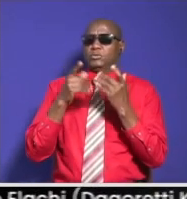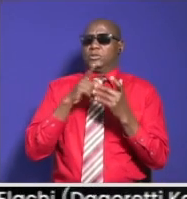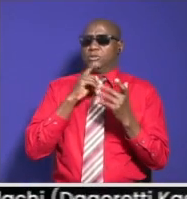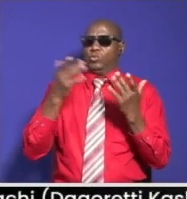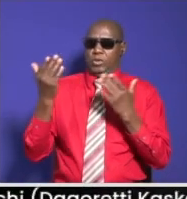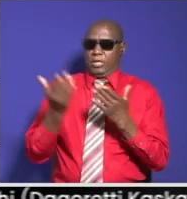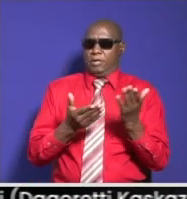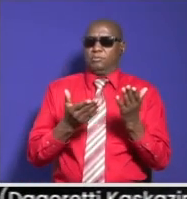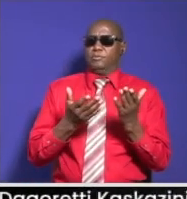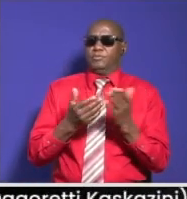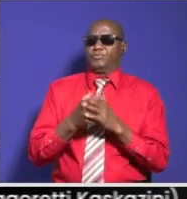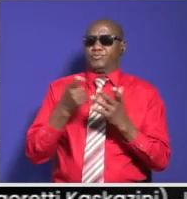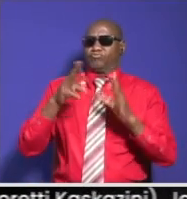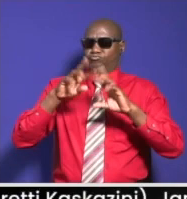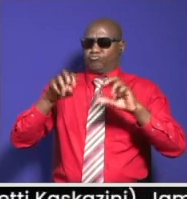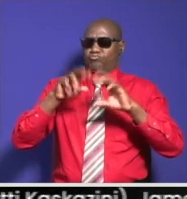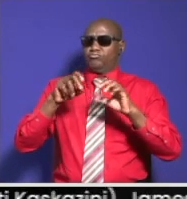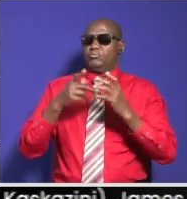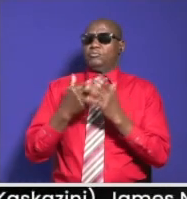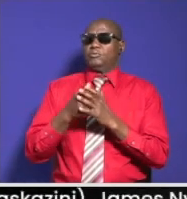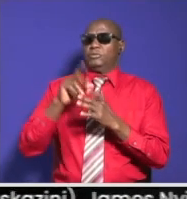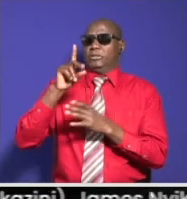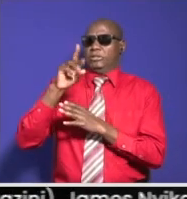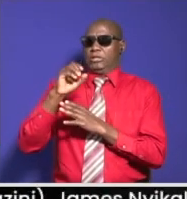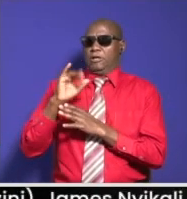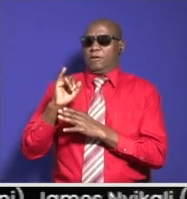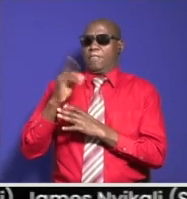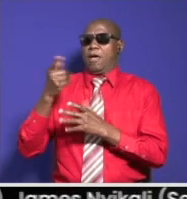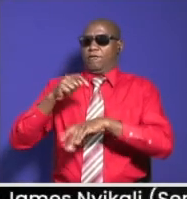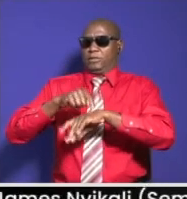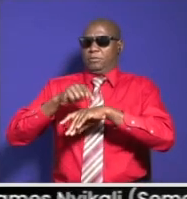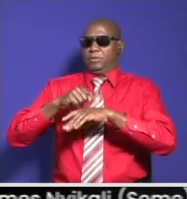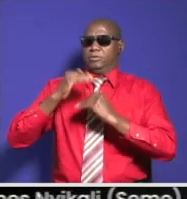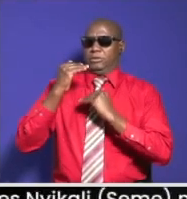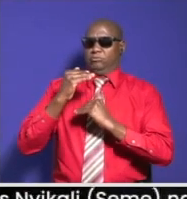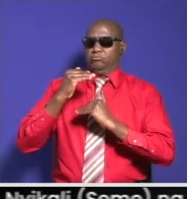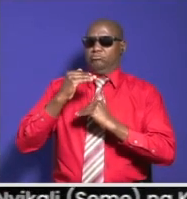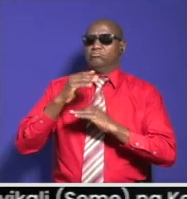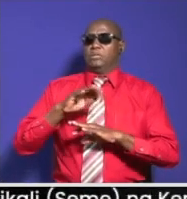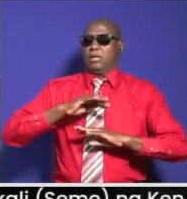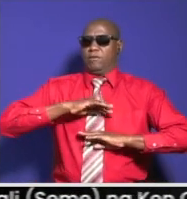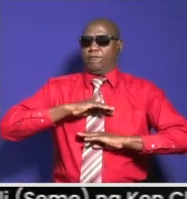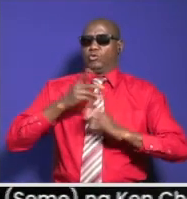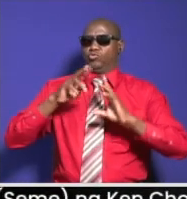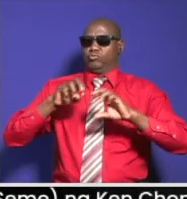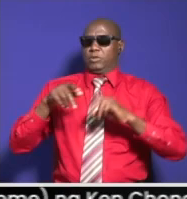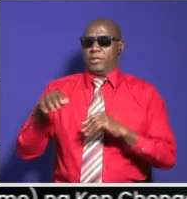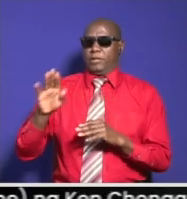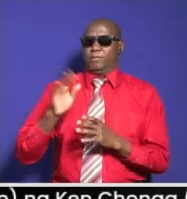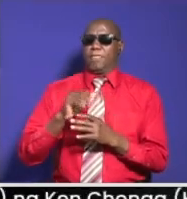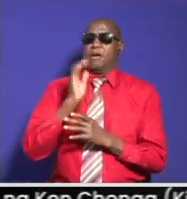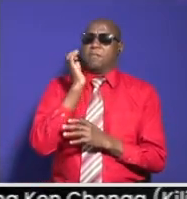kutoka kitengo cha upelelezi wa makosa jinai DCI watakuwa na muda wa kutosha kukamilisha uchunguzi wao. Mackenzie na